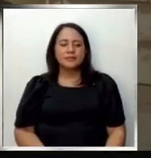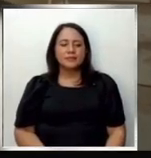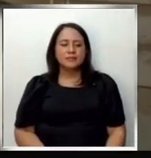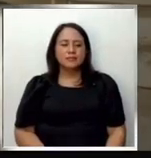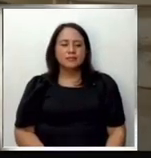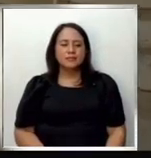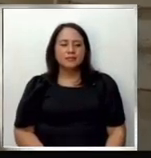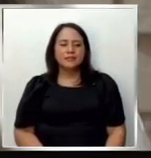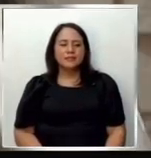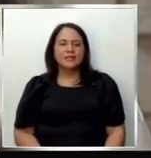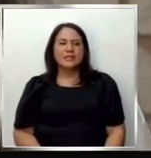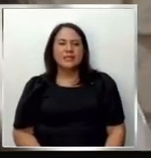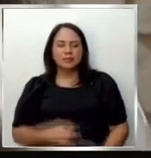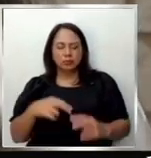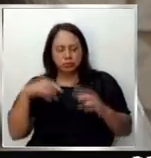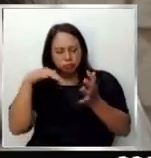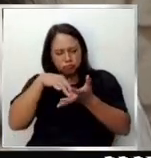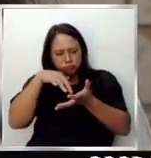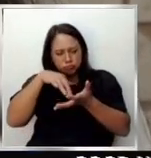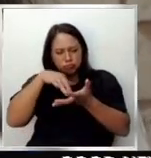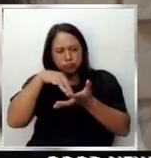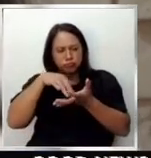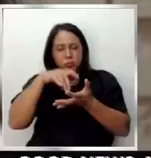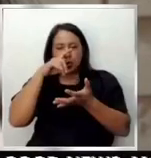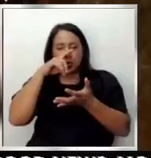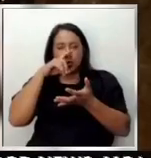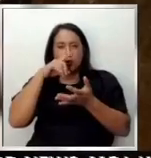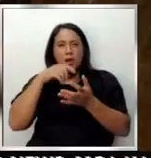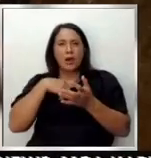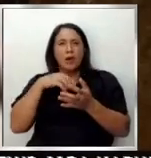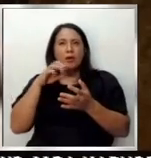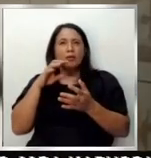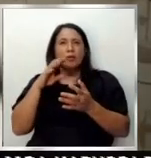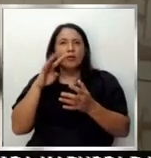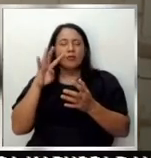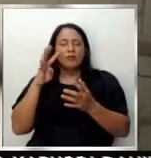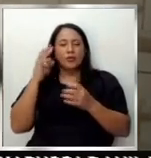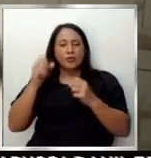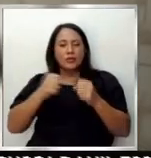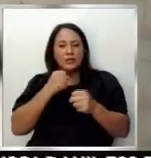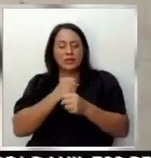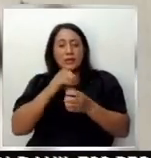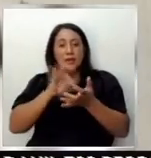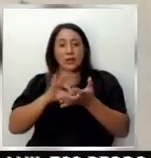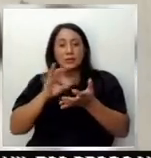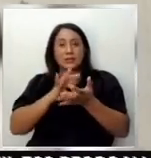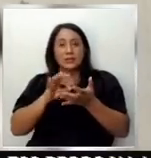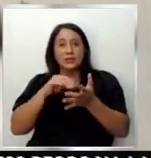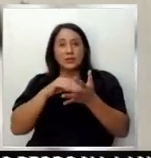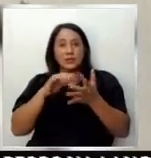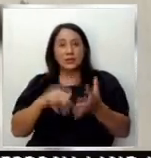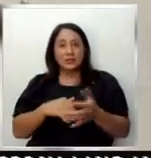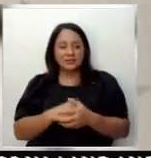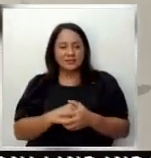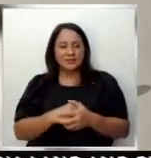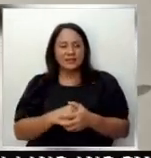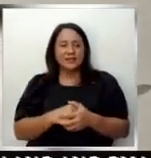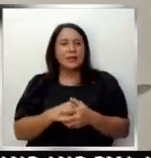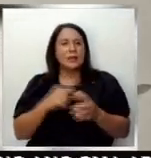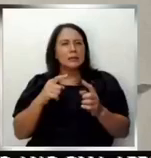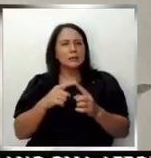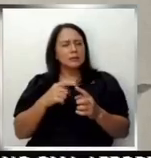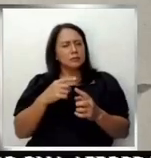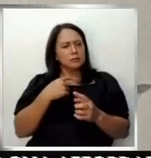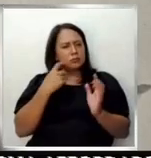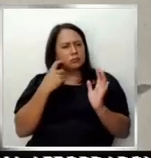Sub-sub sa pag-aaral, ang fourth year accountancy student na si Rosemary. Hanggang sa napansin niyang